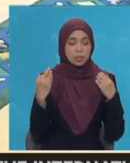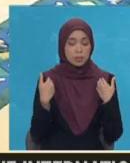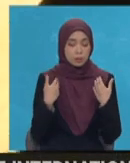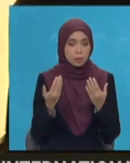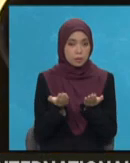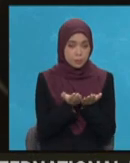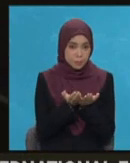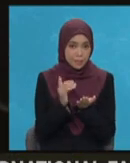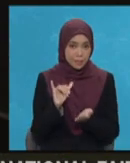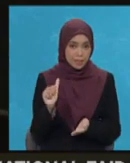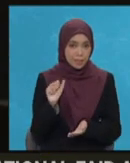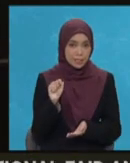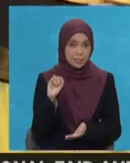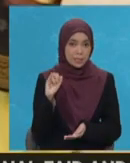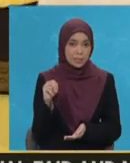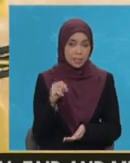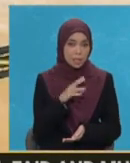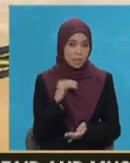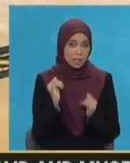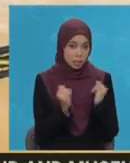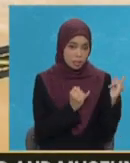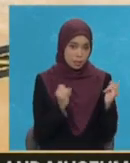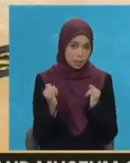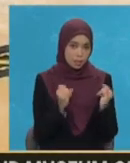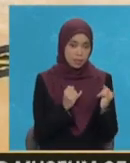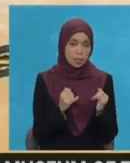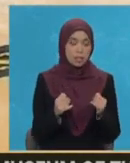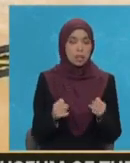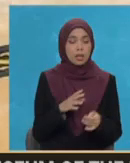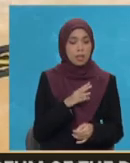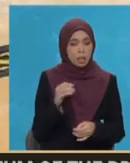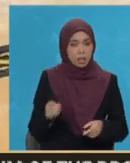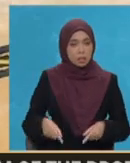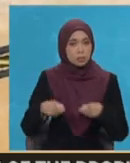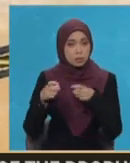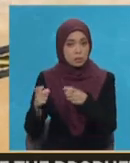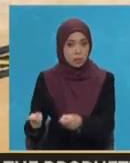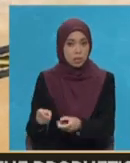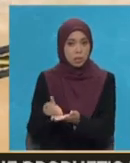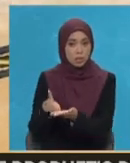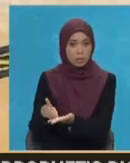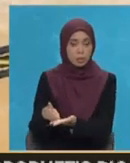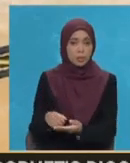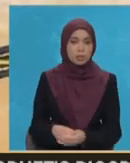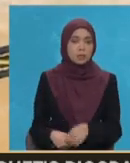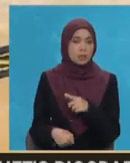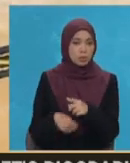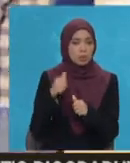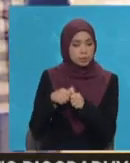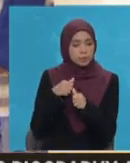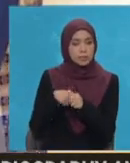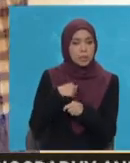tahlil di selajurkan dengan penyampaian Dharma majelis berkebajikan ini diarahkan sejak tahun Pada bulan Ramadan